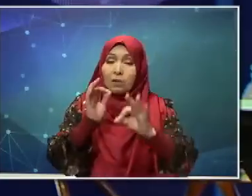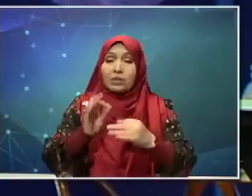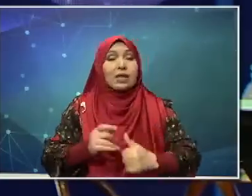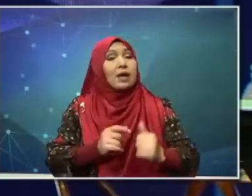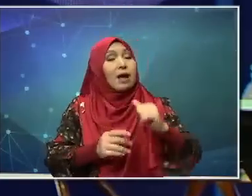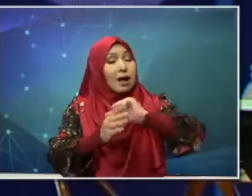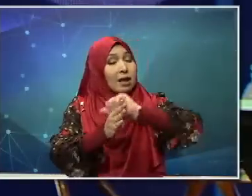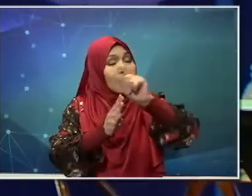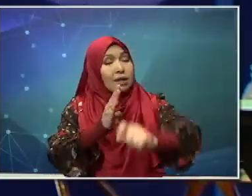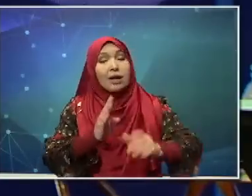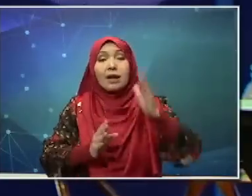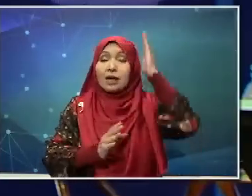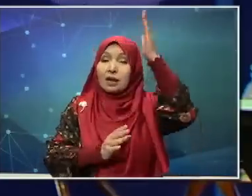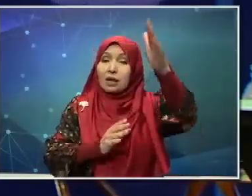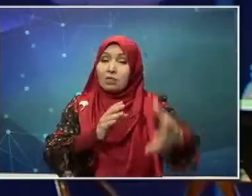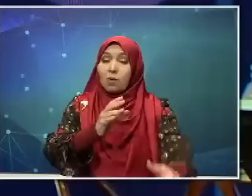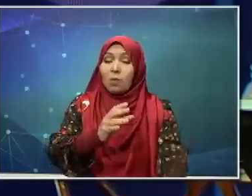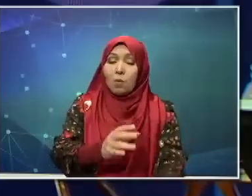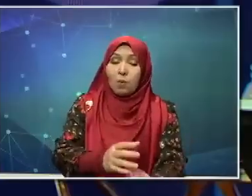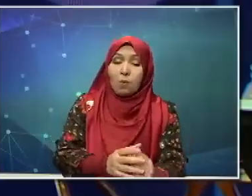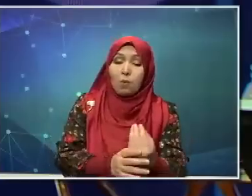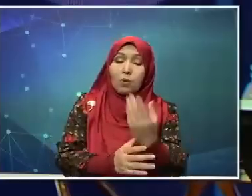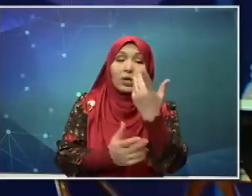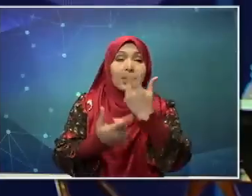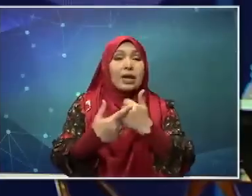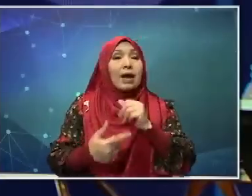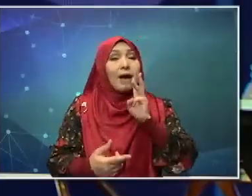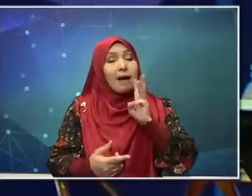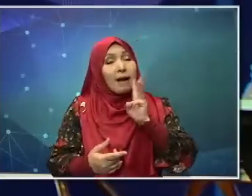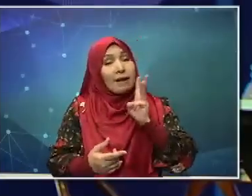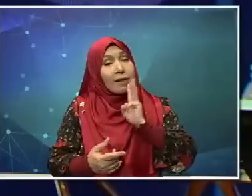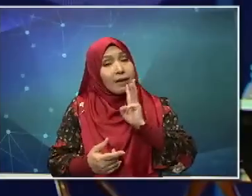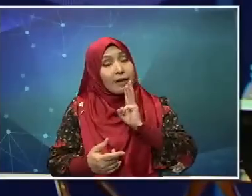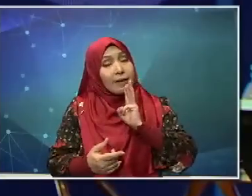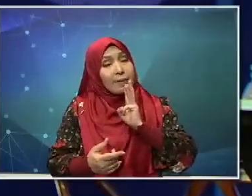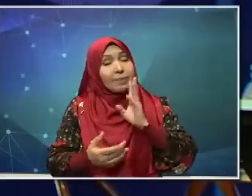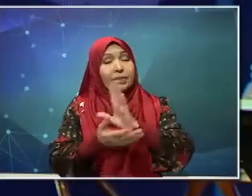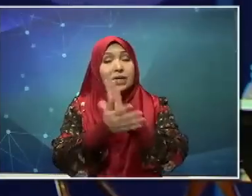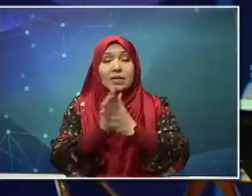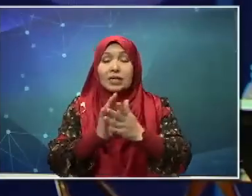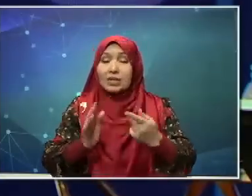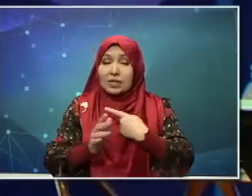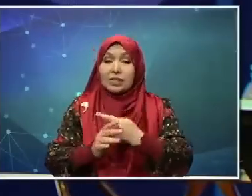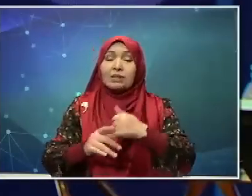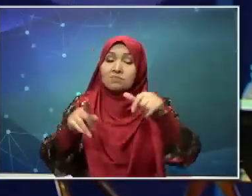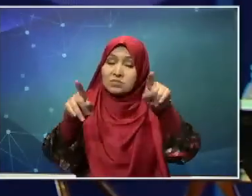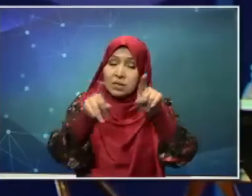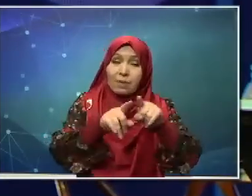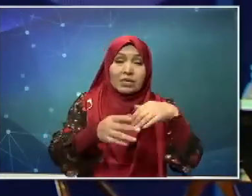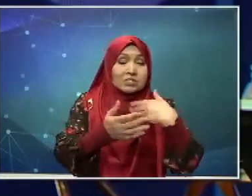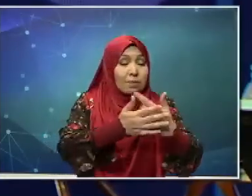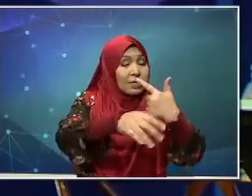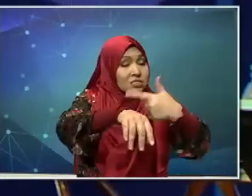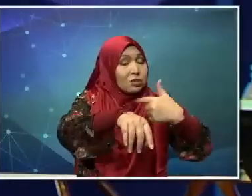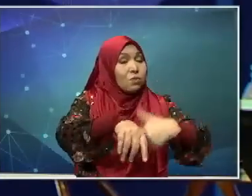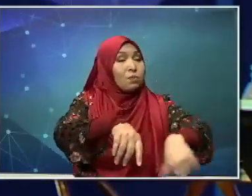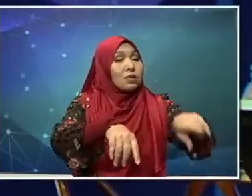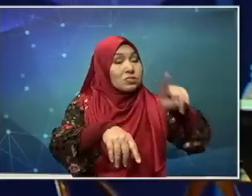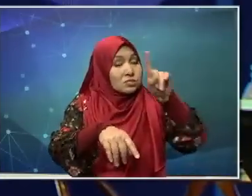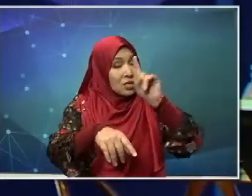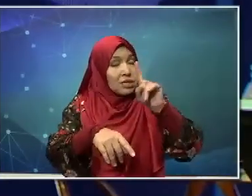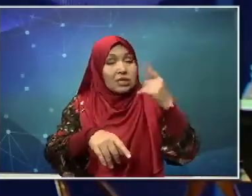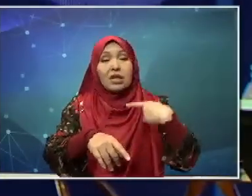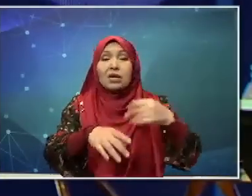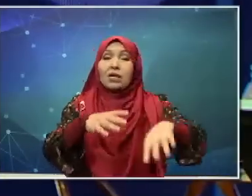beli tengok bukan boleh keluar daripada ide menghidupkan mati make itu pun sama juga sampai satu Master nanti kita akan keluar